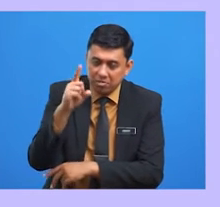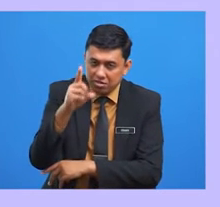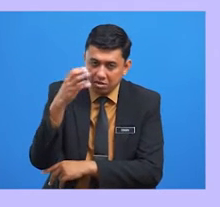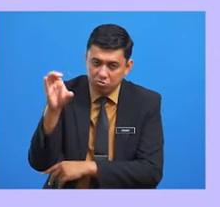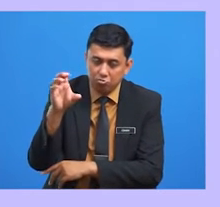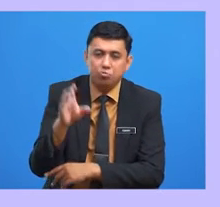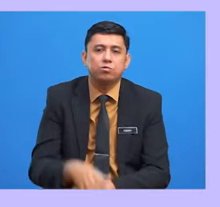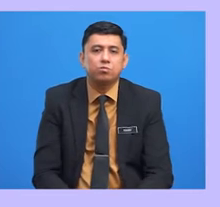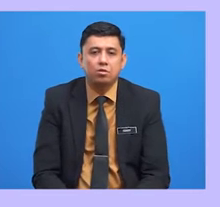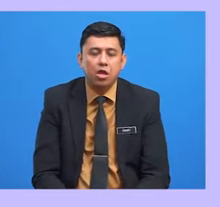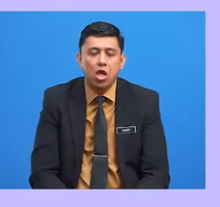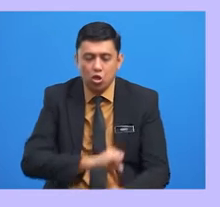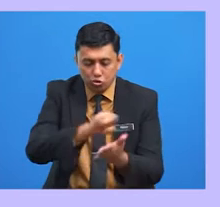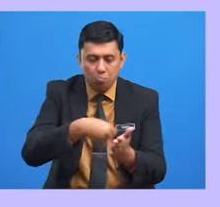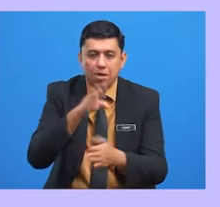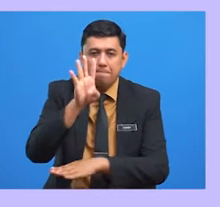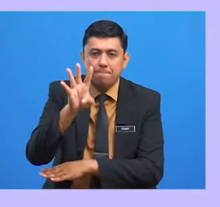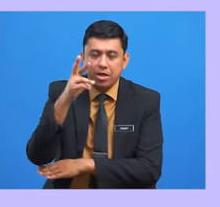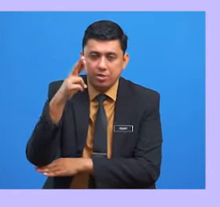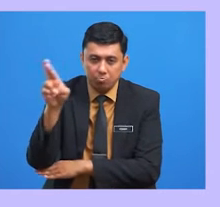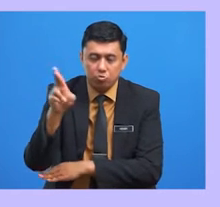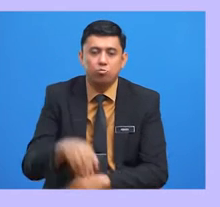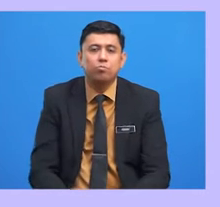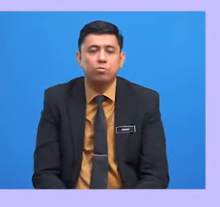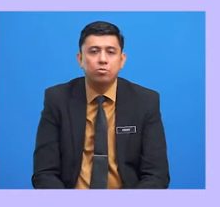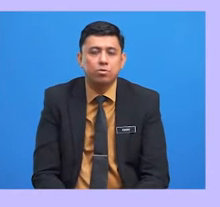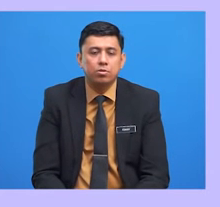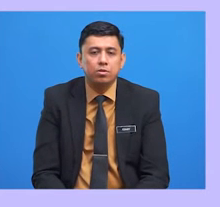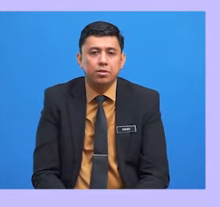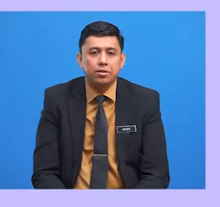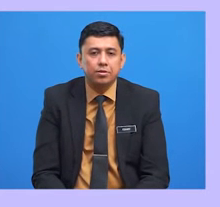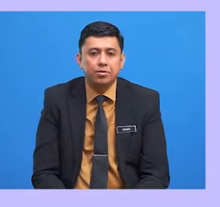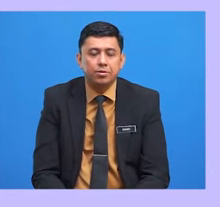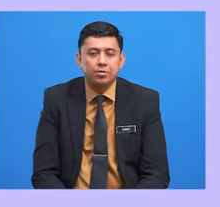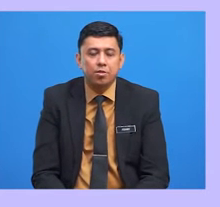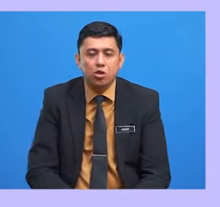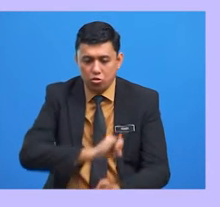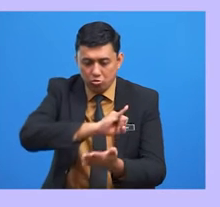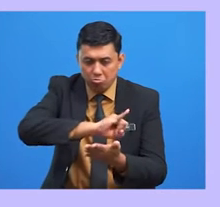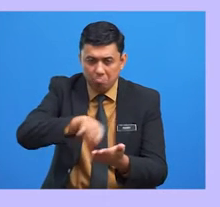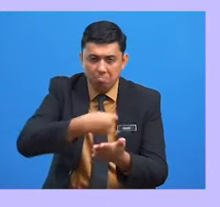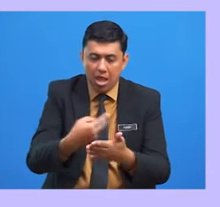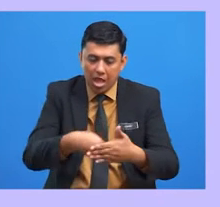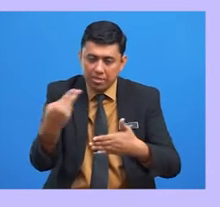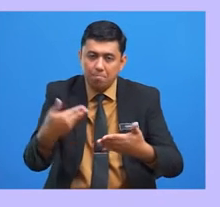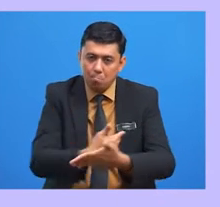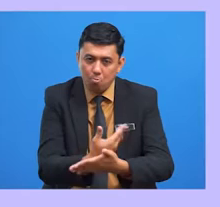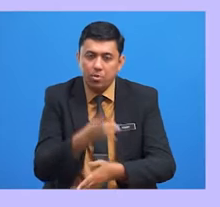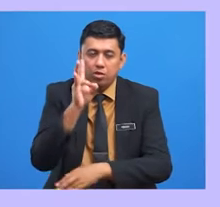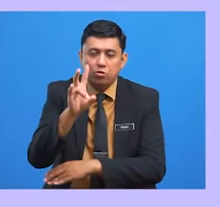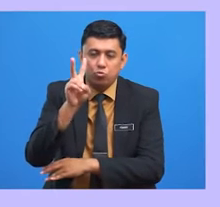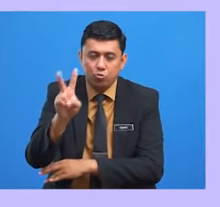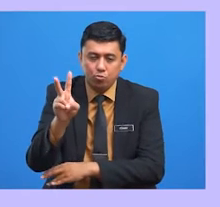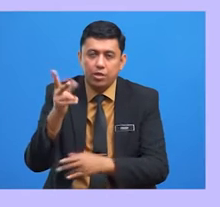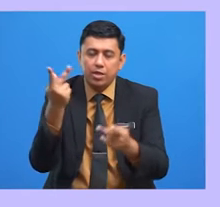hasilnya RM4,000. Apabila harga meningkat, jumlah hasil baharu terbentuk iaitu